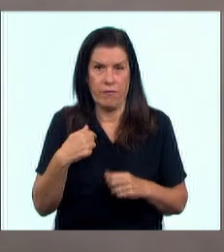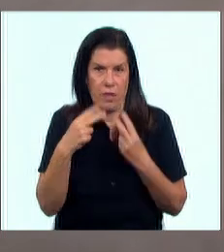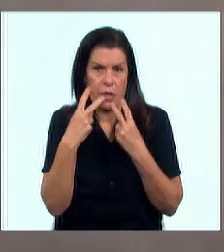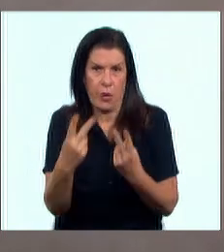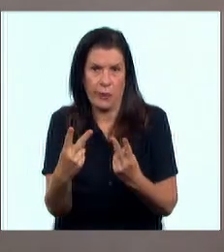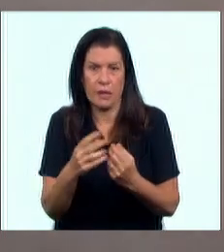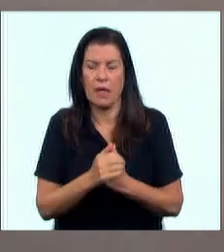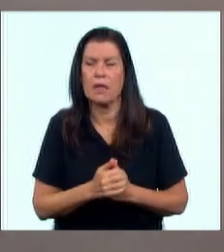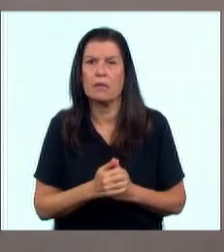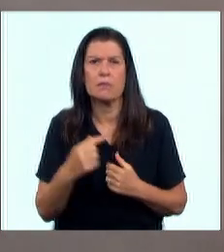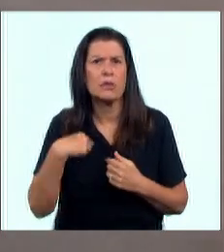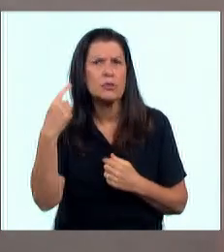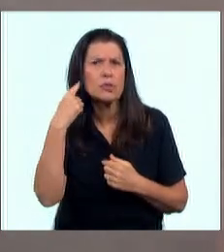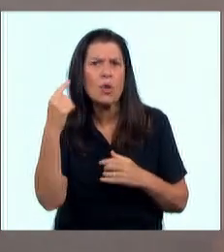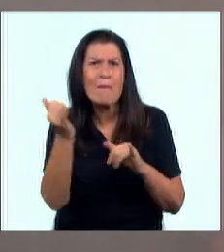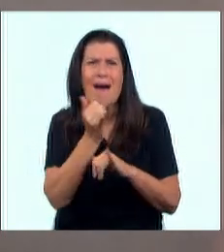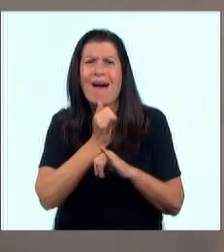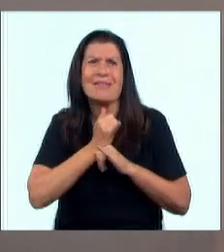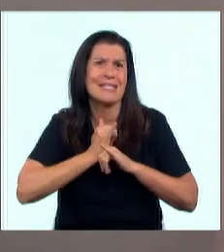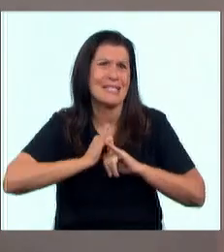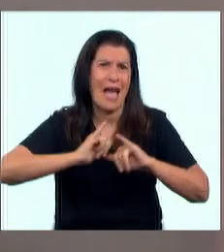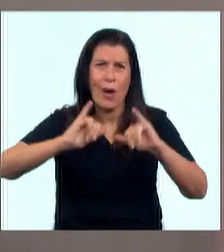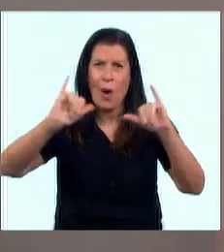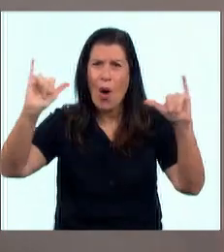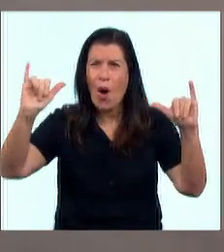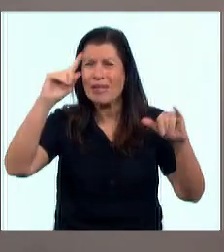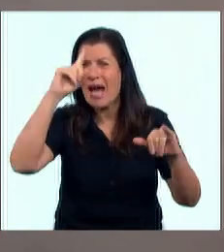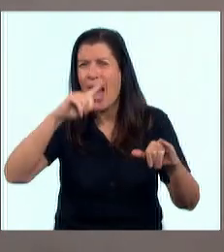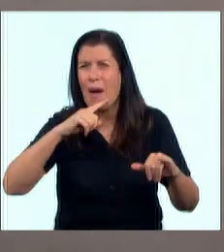ואני שומע צרחות ואבא, יורים עלינו, יורים עלינו,